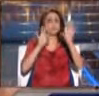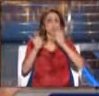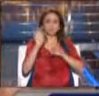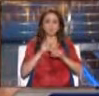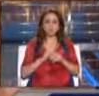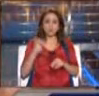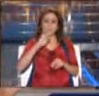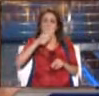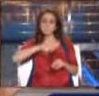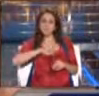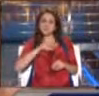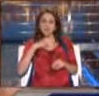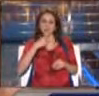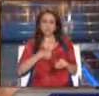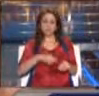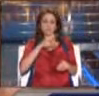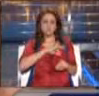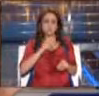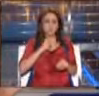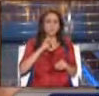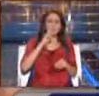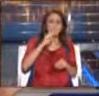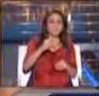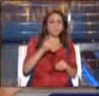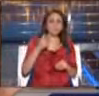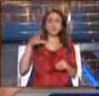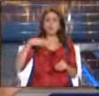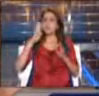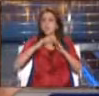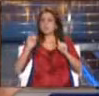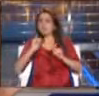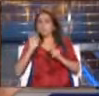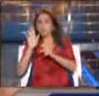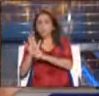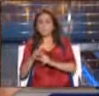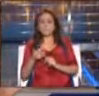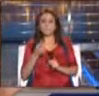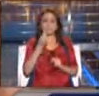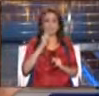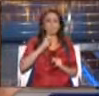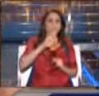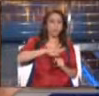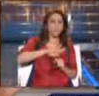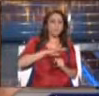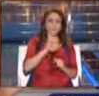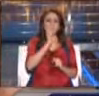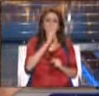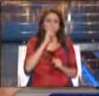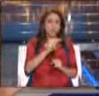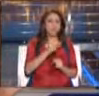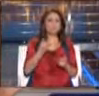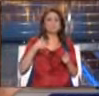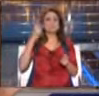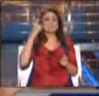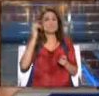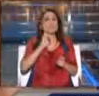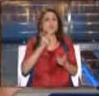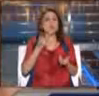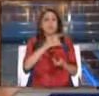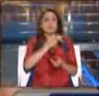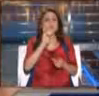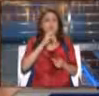بيفضل المصلحة الشخصية، واحد بيفضل المصلحة العامة، واحد وطني، واحد مش وطني، واحد بيجري ورا القرش، واحد بيجري ورا الفلوس. فلا، مش